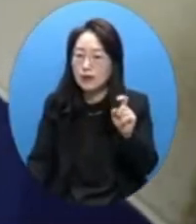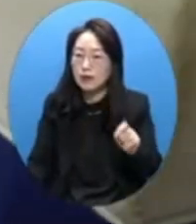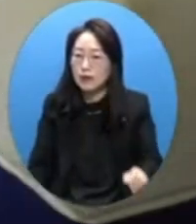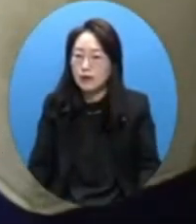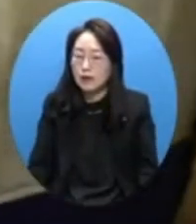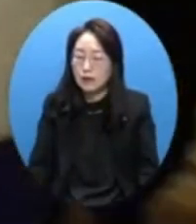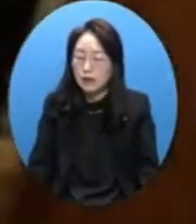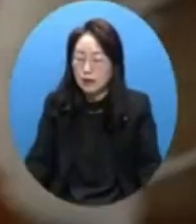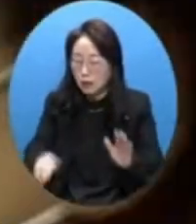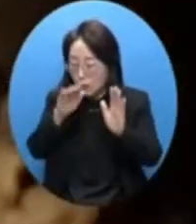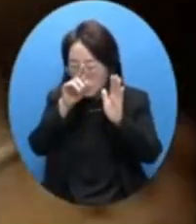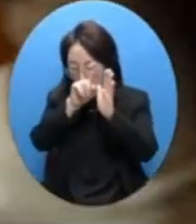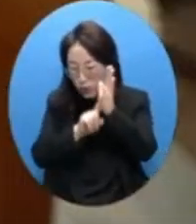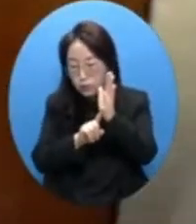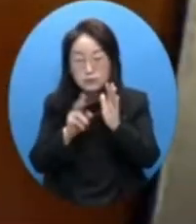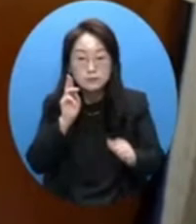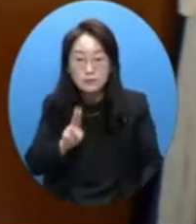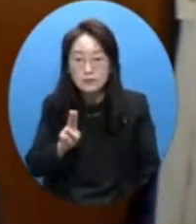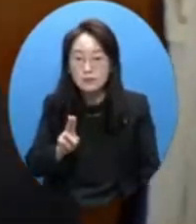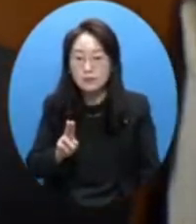미만으로 내려가면